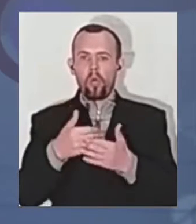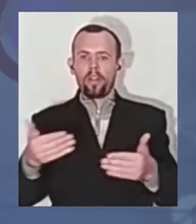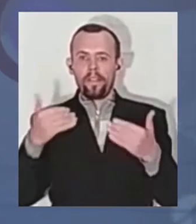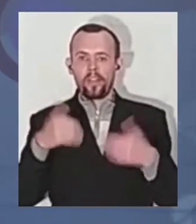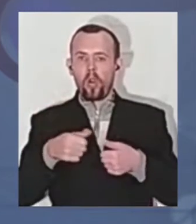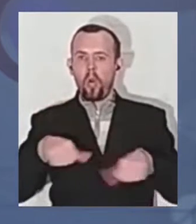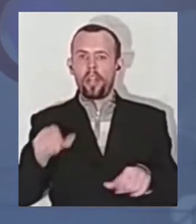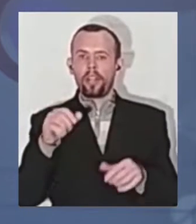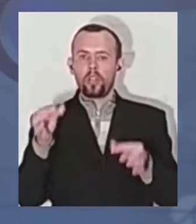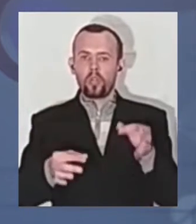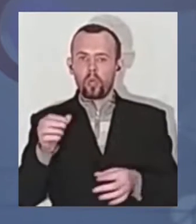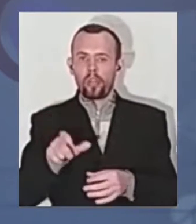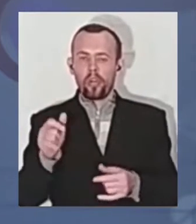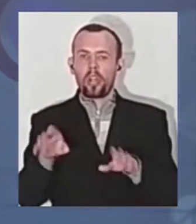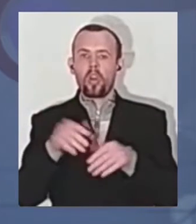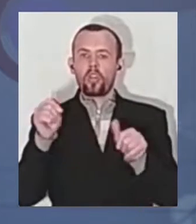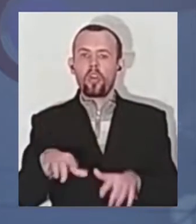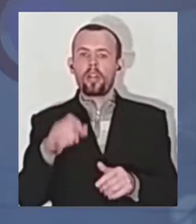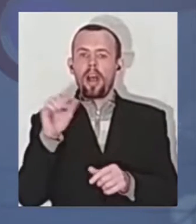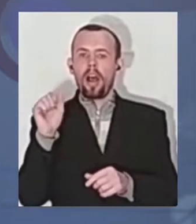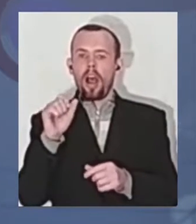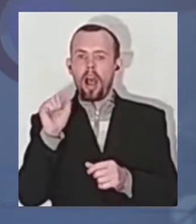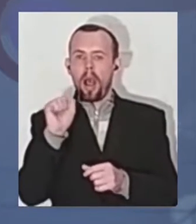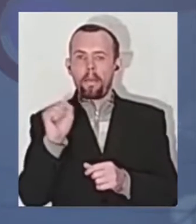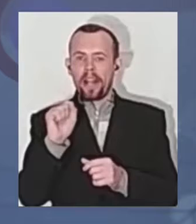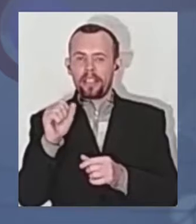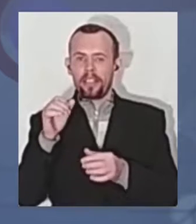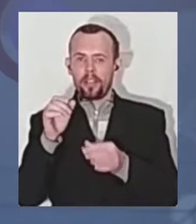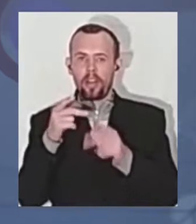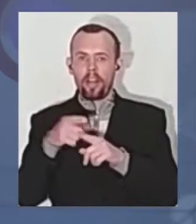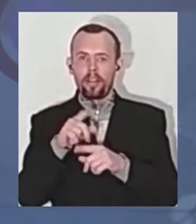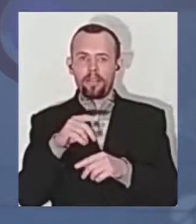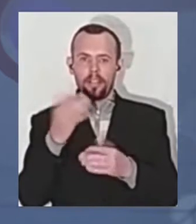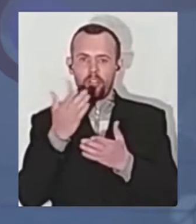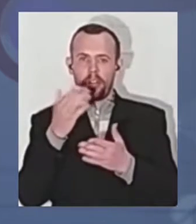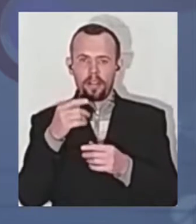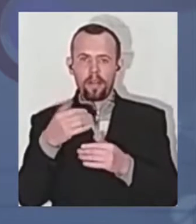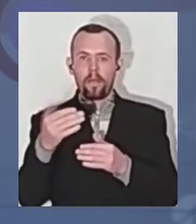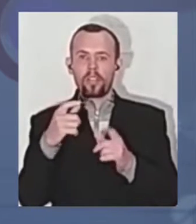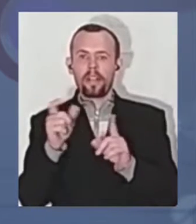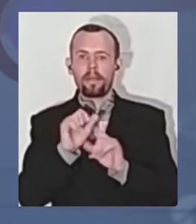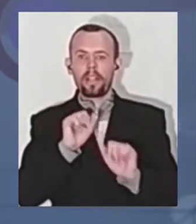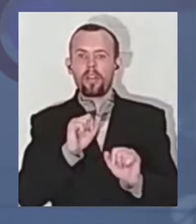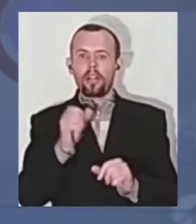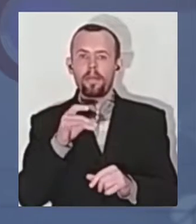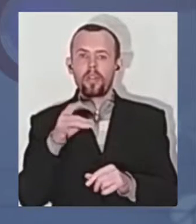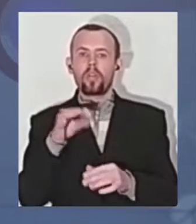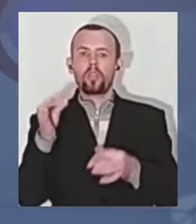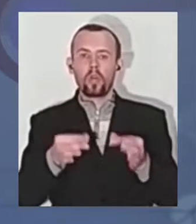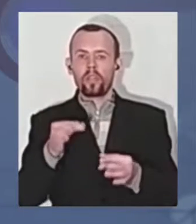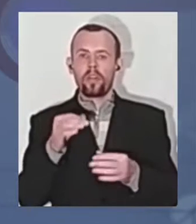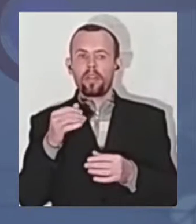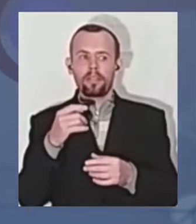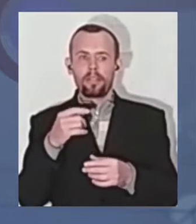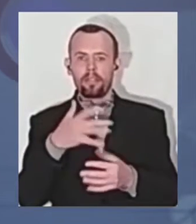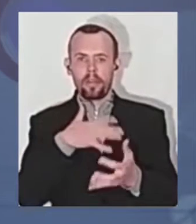суддів. Таке рішення в Одеському апеляційному суді зачитала Альбіна Кадегроб. За словами захисника Андрія Писаренка, судді упереджені. З цим